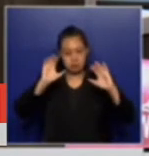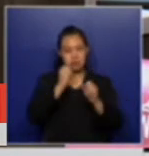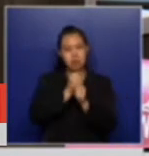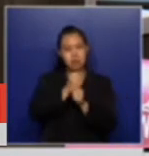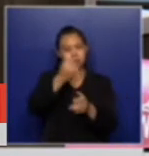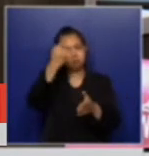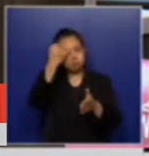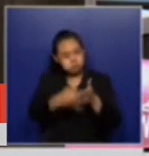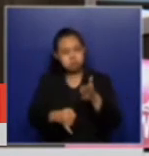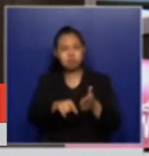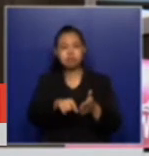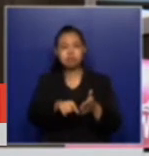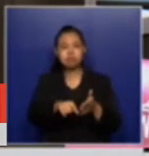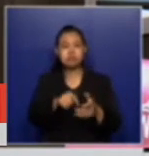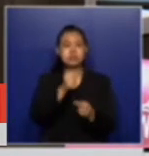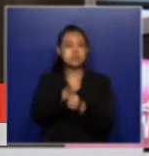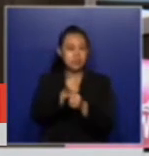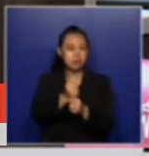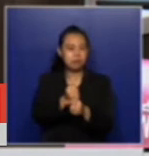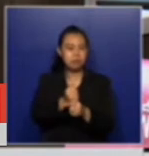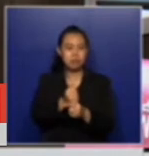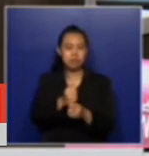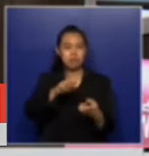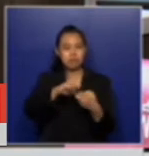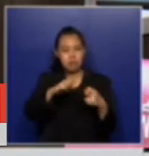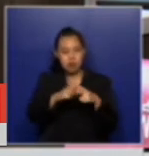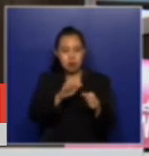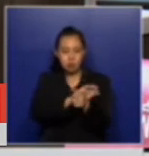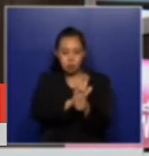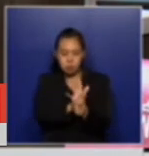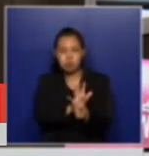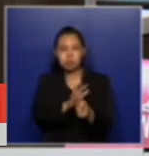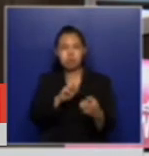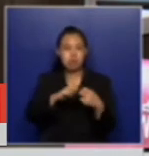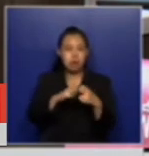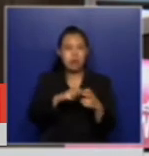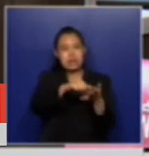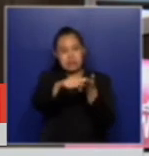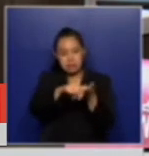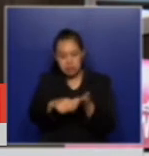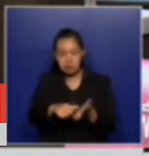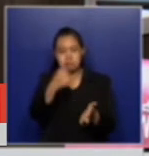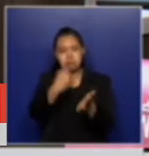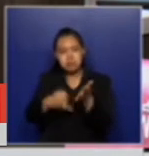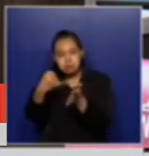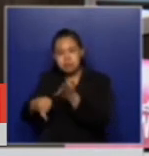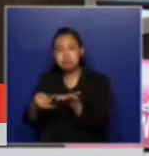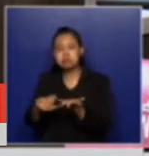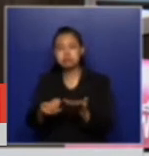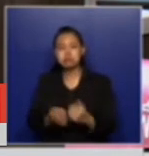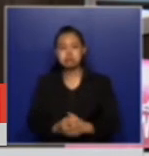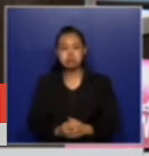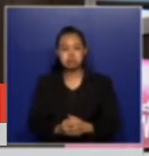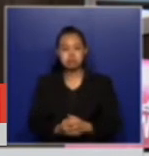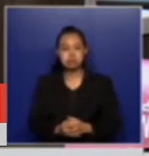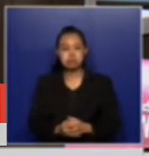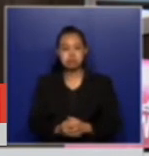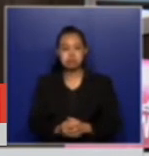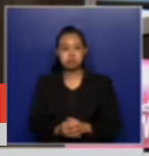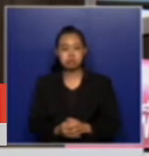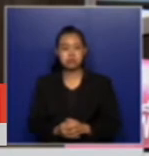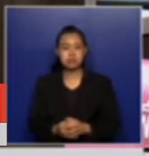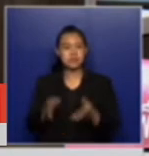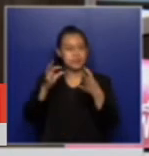ได้ดำเนินการรับมือโควิด19อย่างชัดเจนนะฮะเรื่องที่ท้าทายสำคั